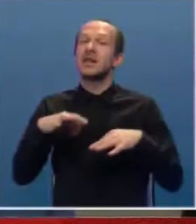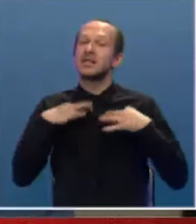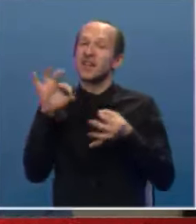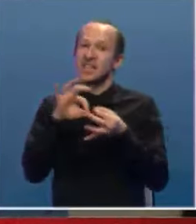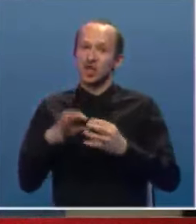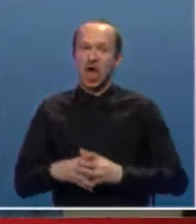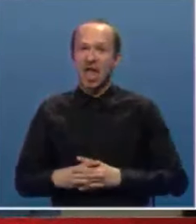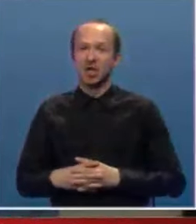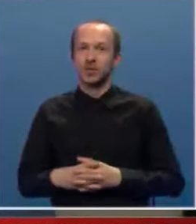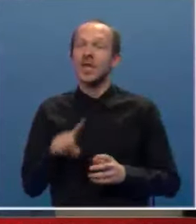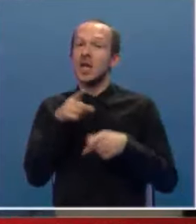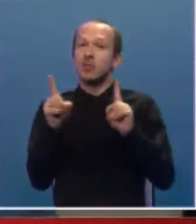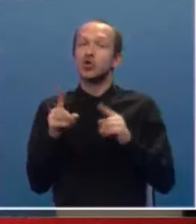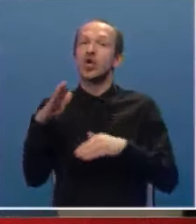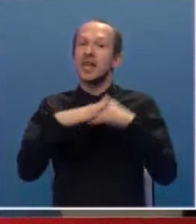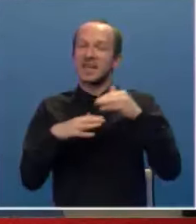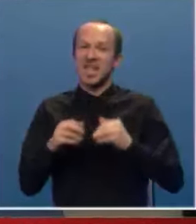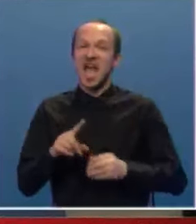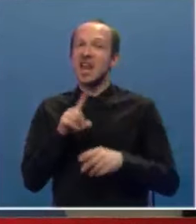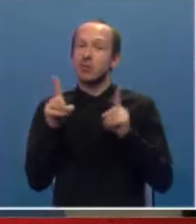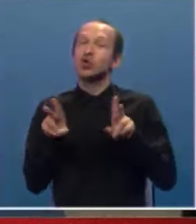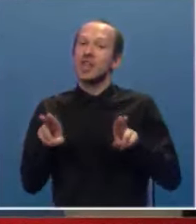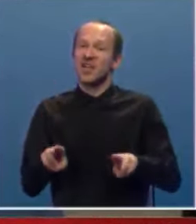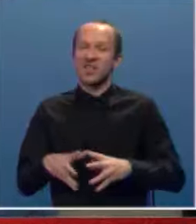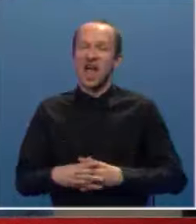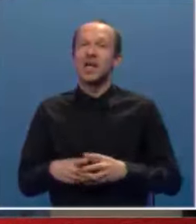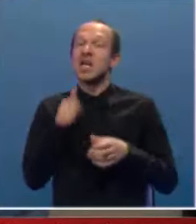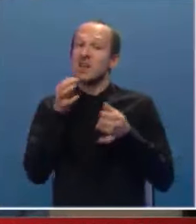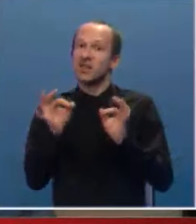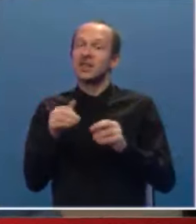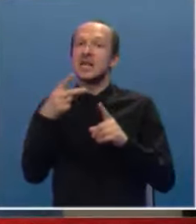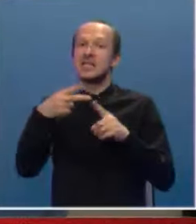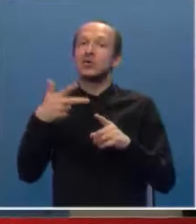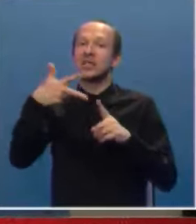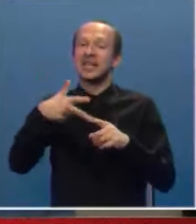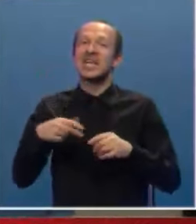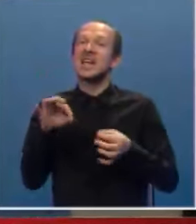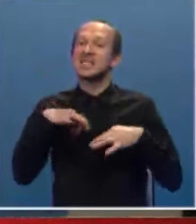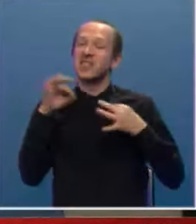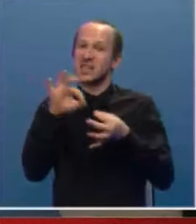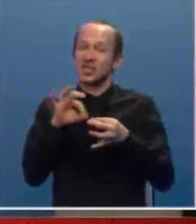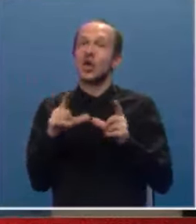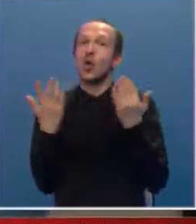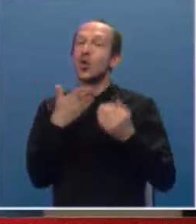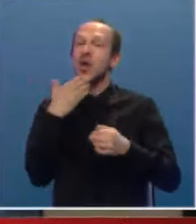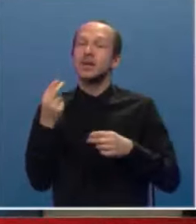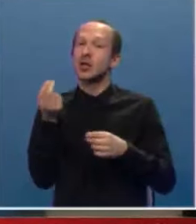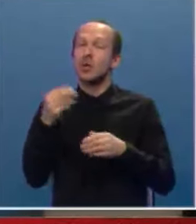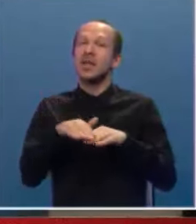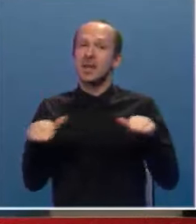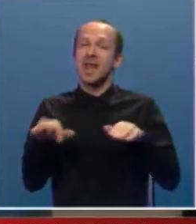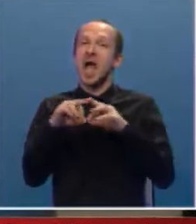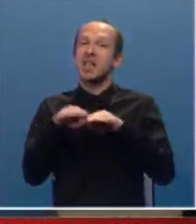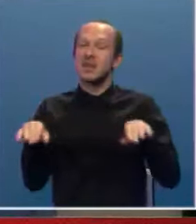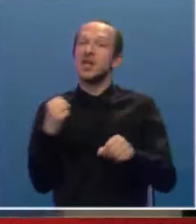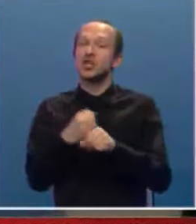zaštite i da ne postoji nadgradnja, ne postoji adekvatna, ni kvalitetna, ni sekundarna, ni tercijarna zdravstvena zaštita ukoliko nemate dobre temelja. Temelje